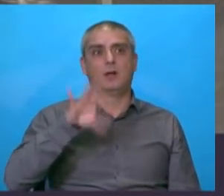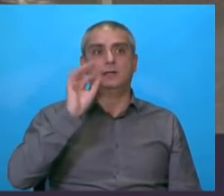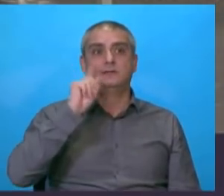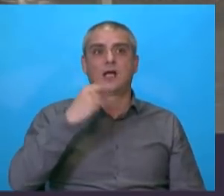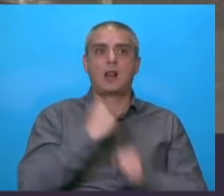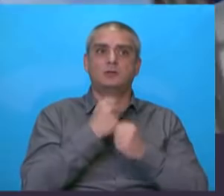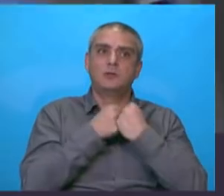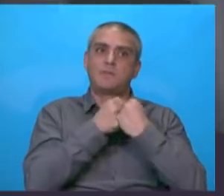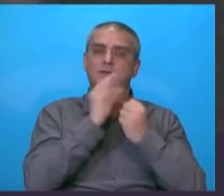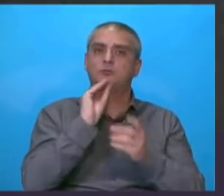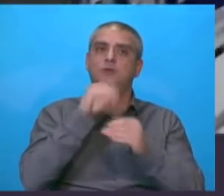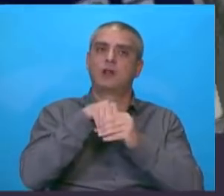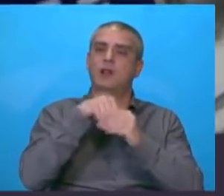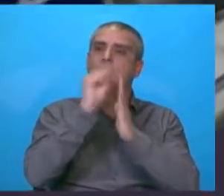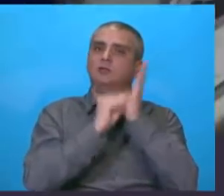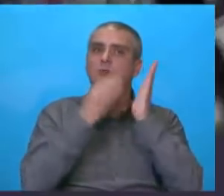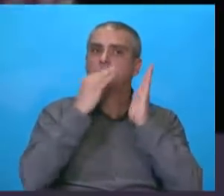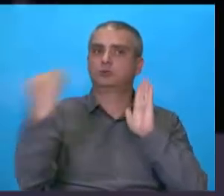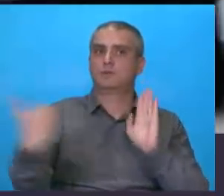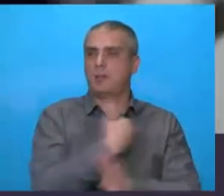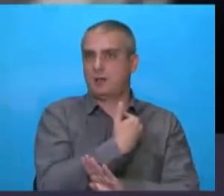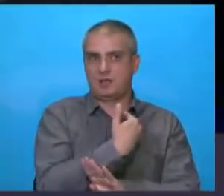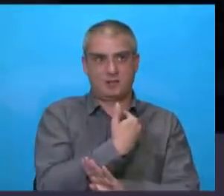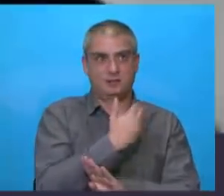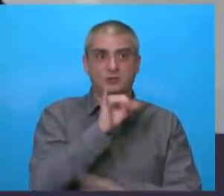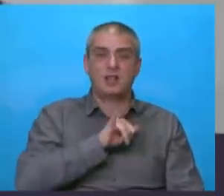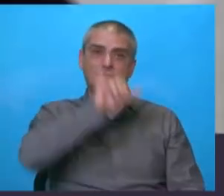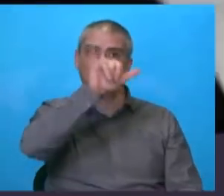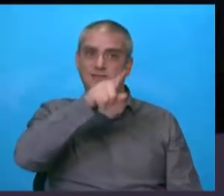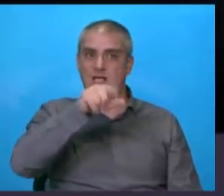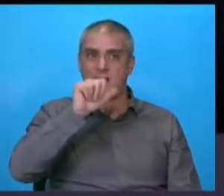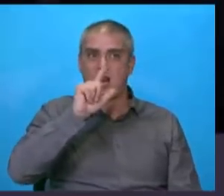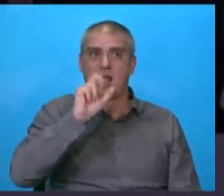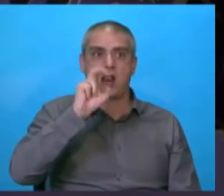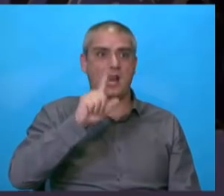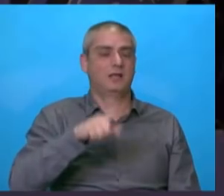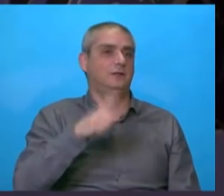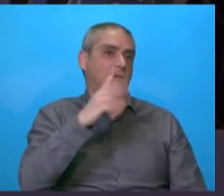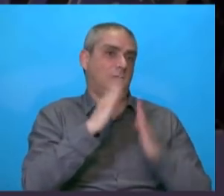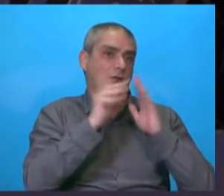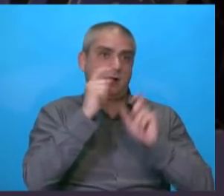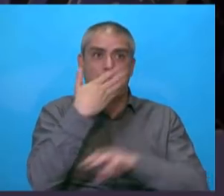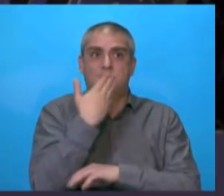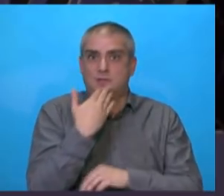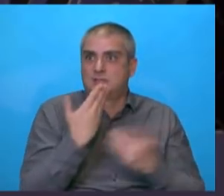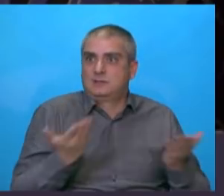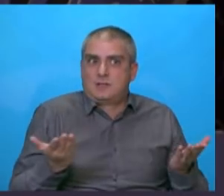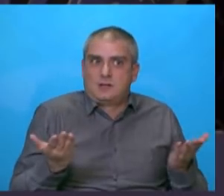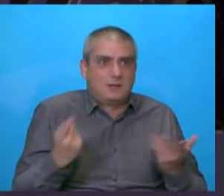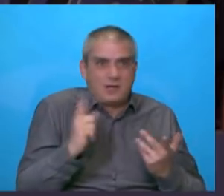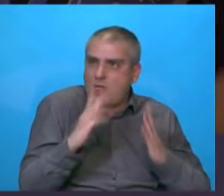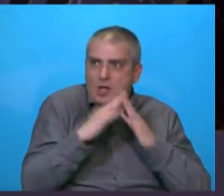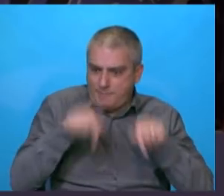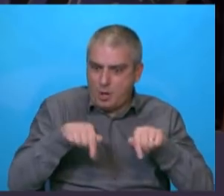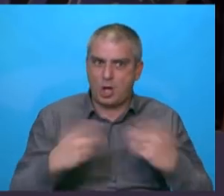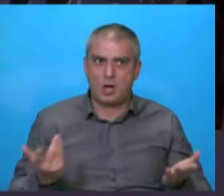מאבק כדי להיכנס לרשימת המורשים של הטיסה באל על. היא תושבת מדינת ישראל. היא לא, היא גרה פה.